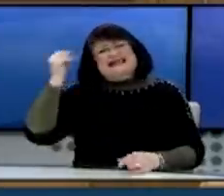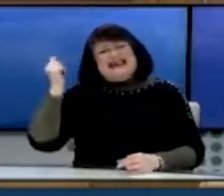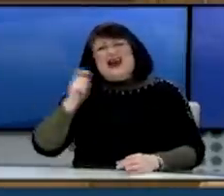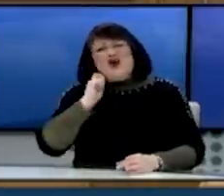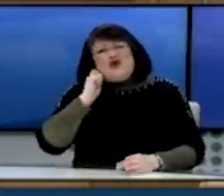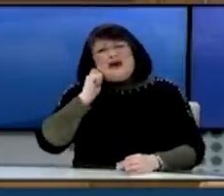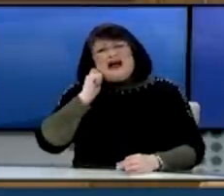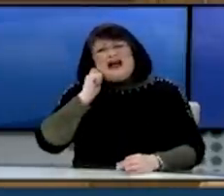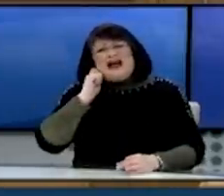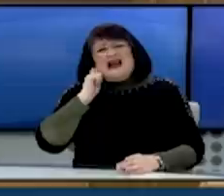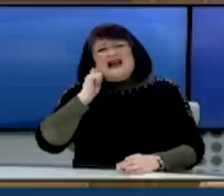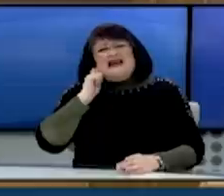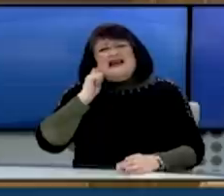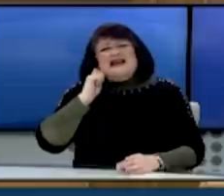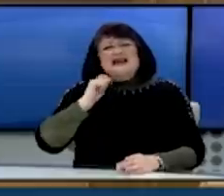ο